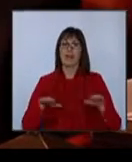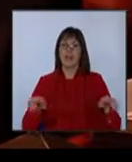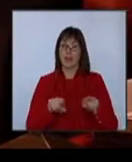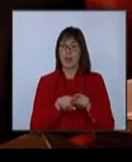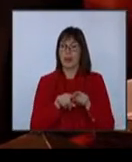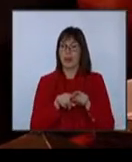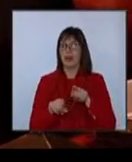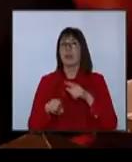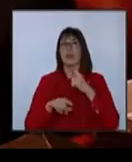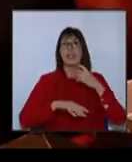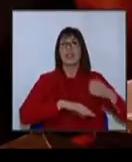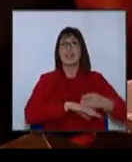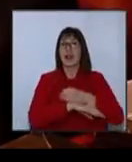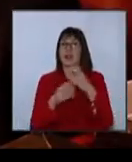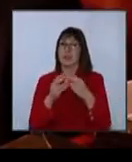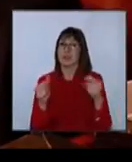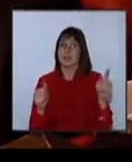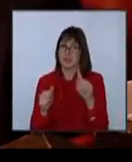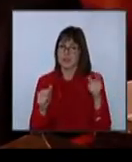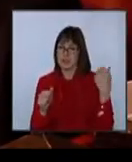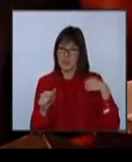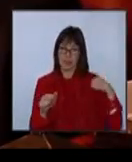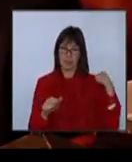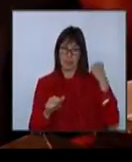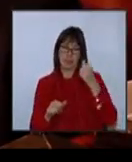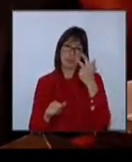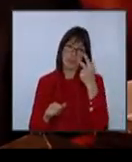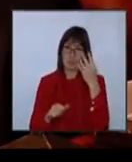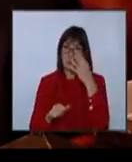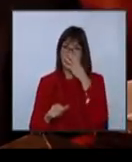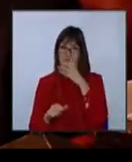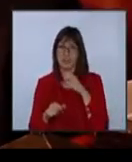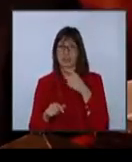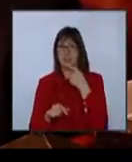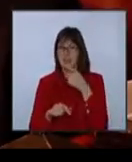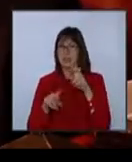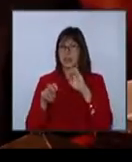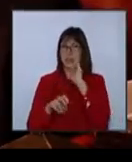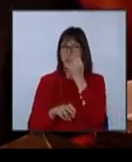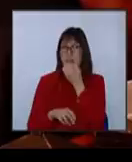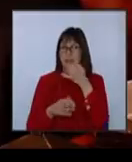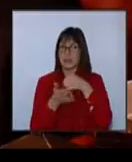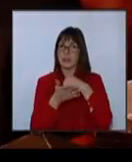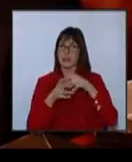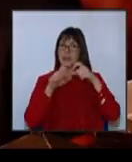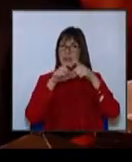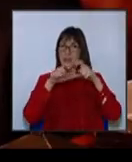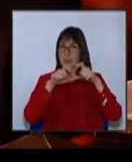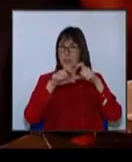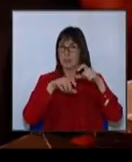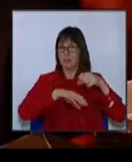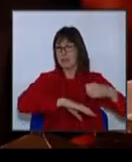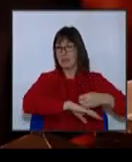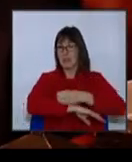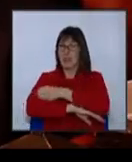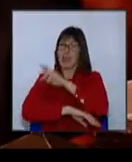tren porta ja, com s'ha dit aquí, 3 o 4 anys reivindicant les anomalies i les insuficiències que pateix, per desgràcia, la línia